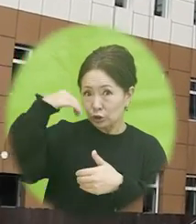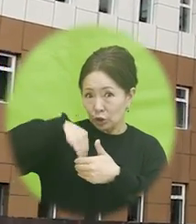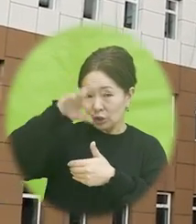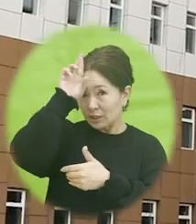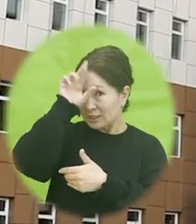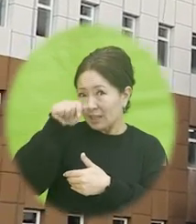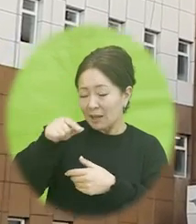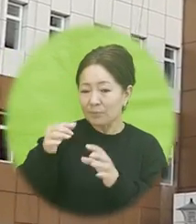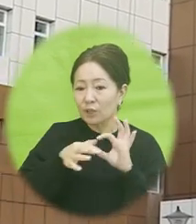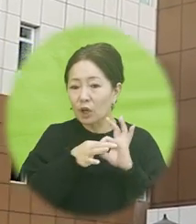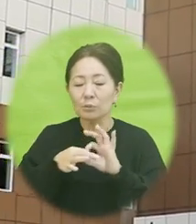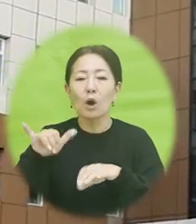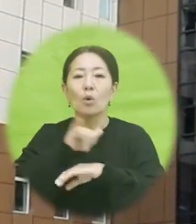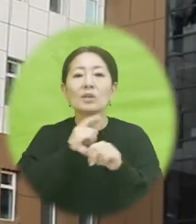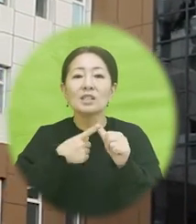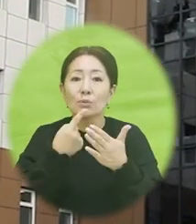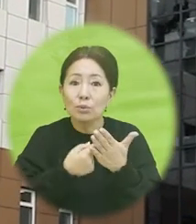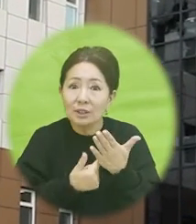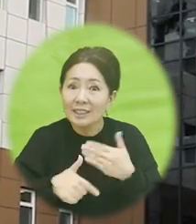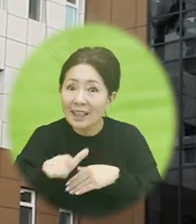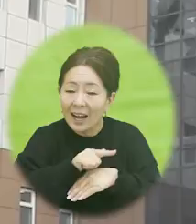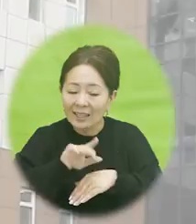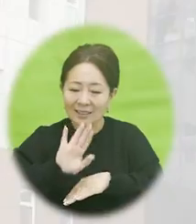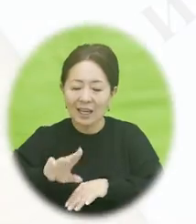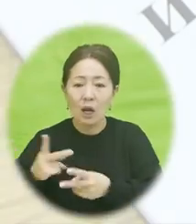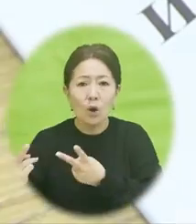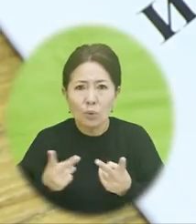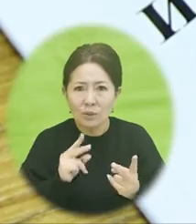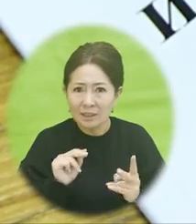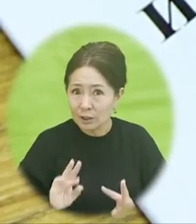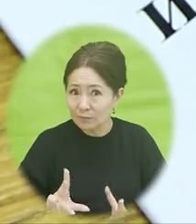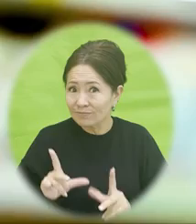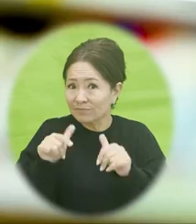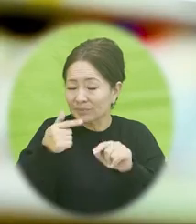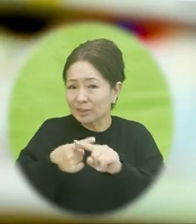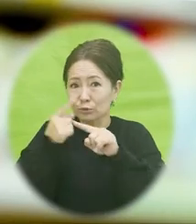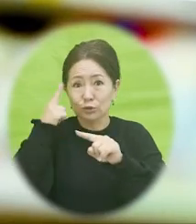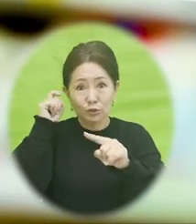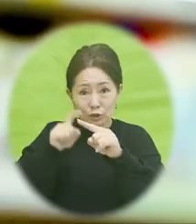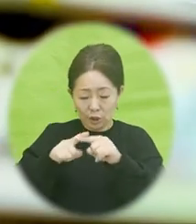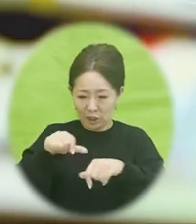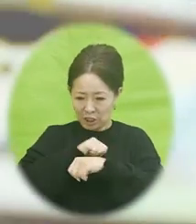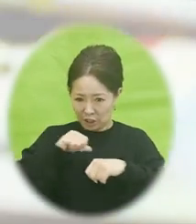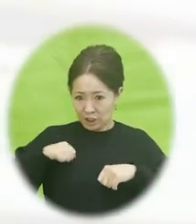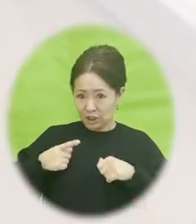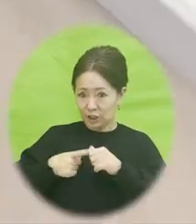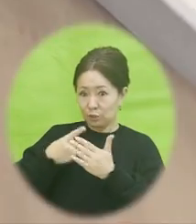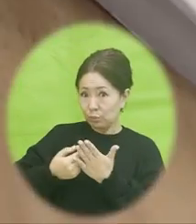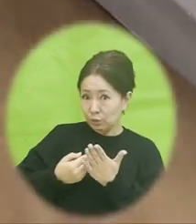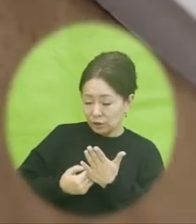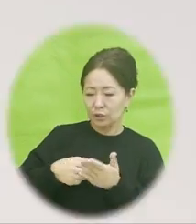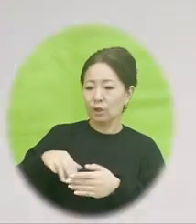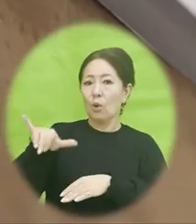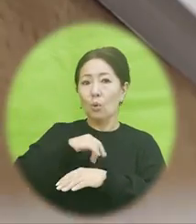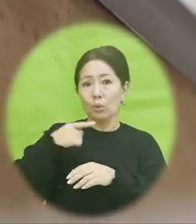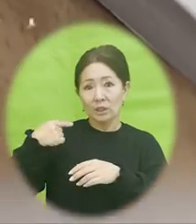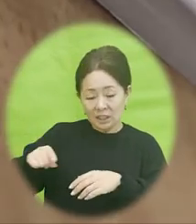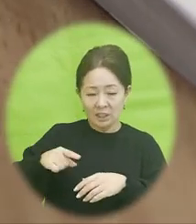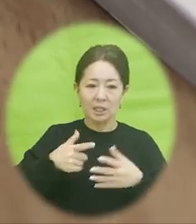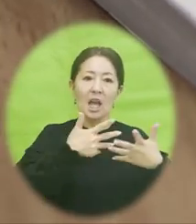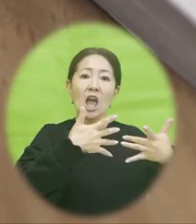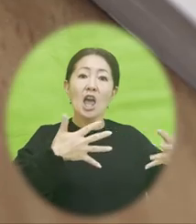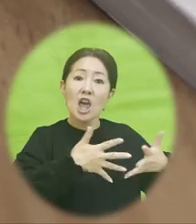харьяа улсын бүртгэлийн ерөнхий газрын цаашдаа үйлчилгээний чанар хүртээмжийг нэмэгдүүлэх зорилгоор иргэний улсын бүртгэлийн хуулийн этгээдийн эд